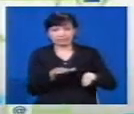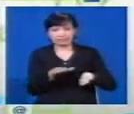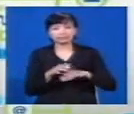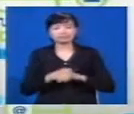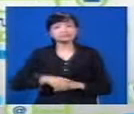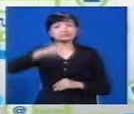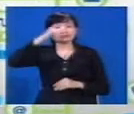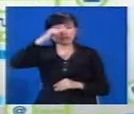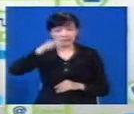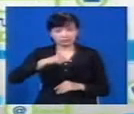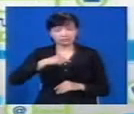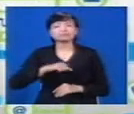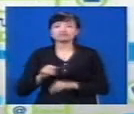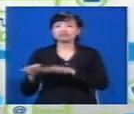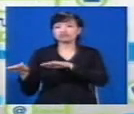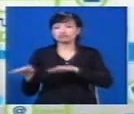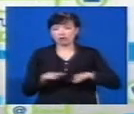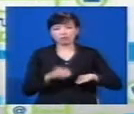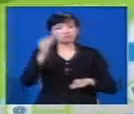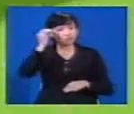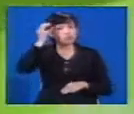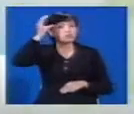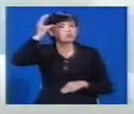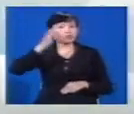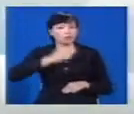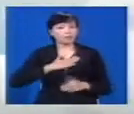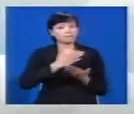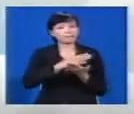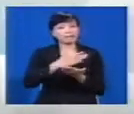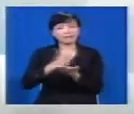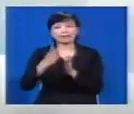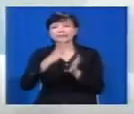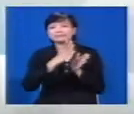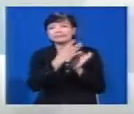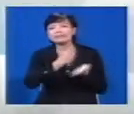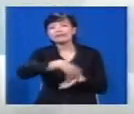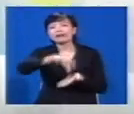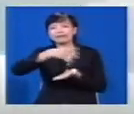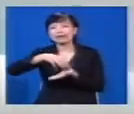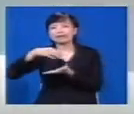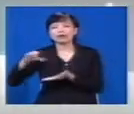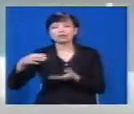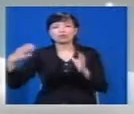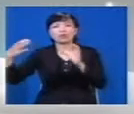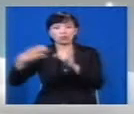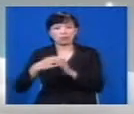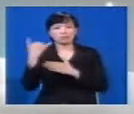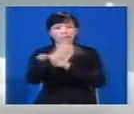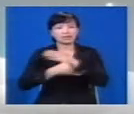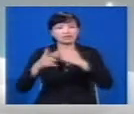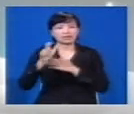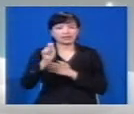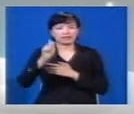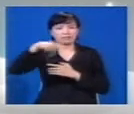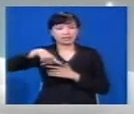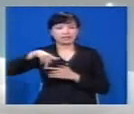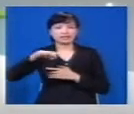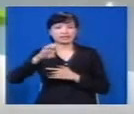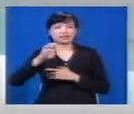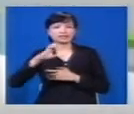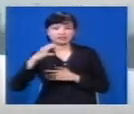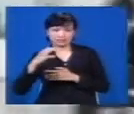ไทยพร้อมจะแบ่งปันความรู้ให้กับสมาชิกเอเปกโดยรัฐบาลไทย จะบริหารจัดการเกษตรโซนนิ่งให้สอด